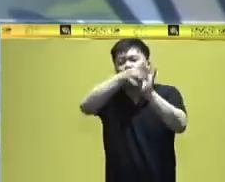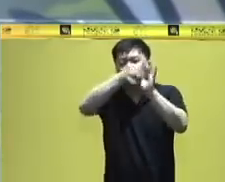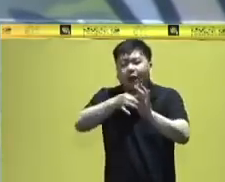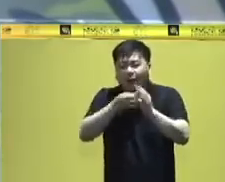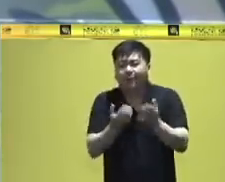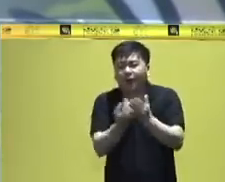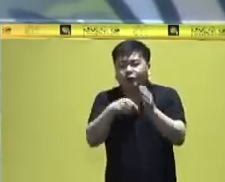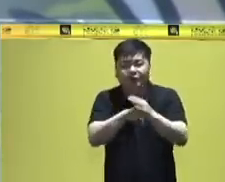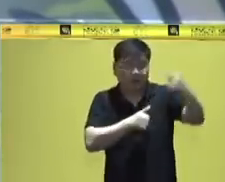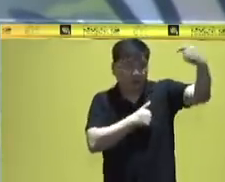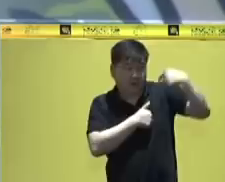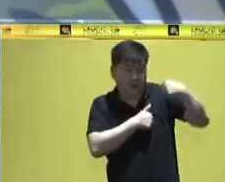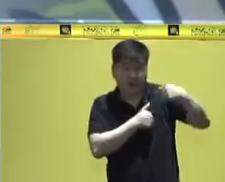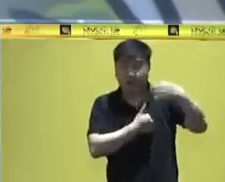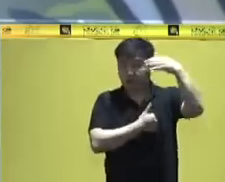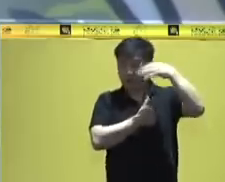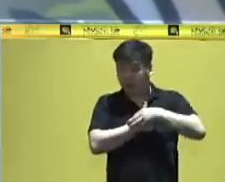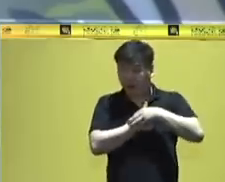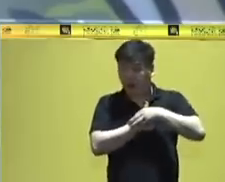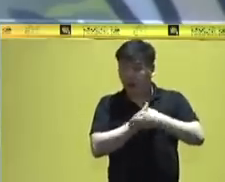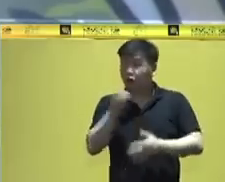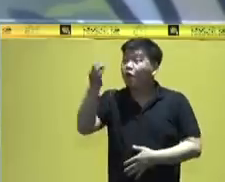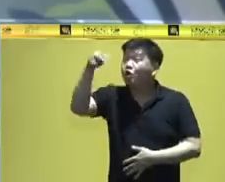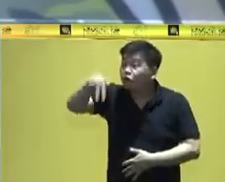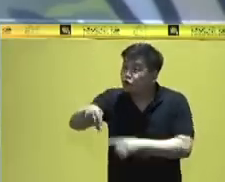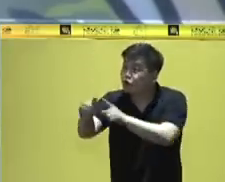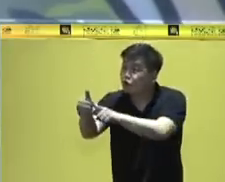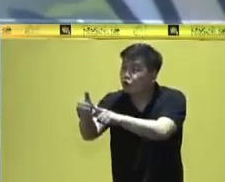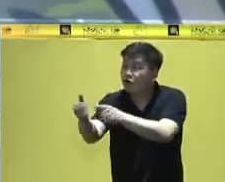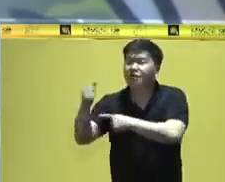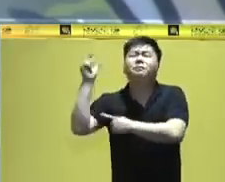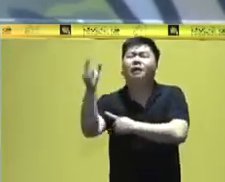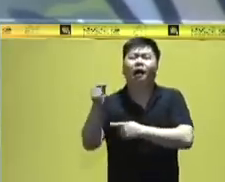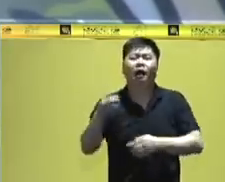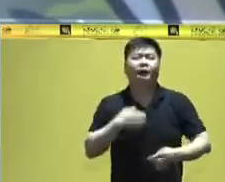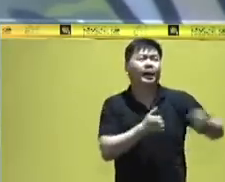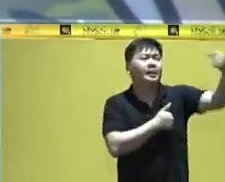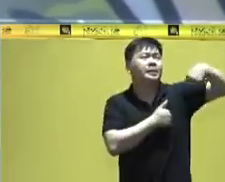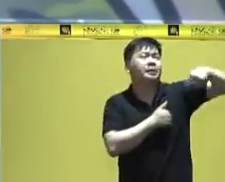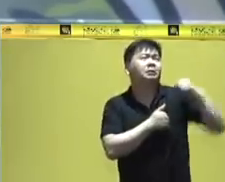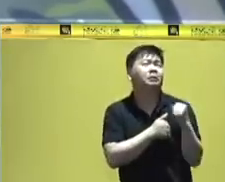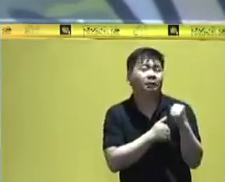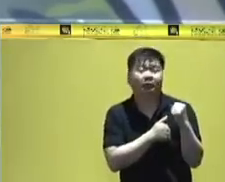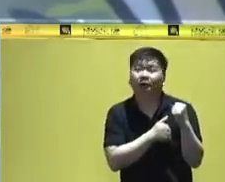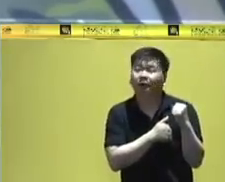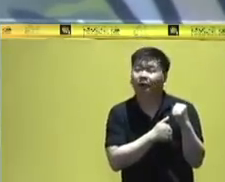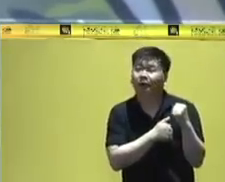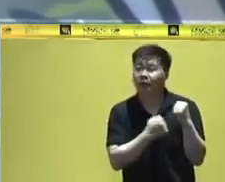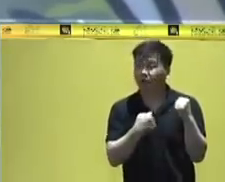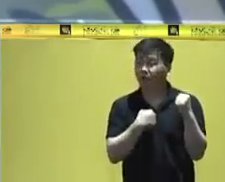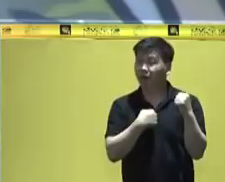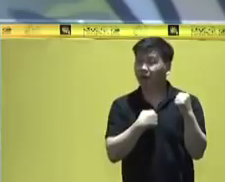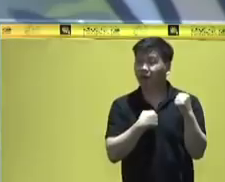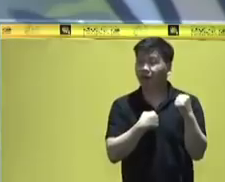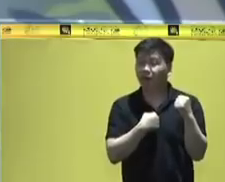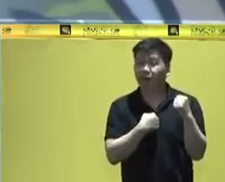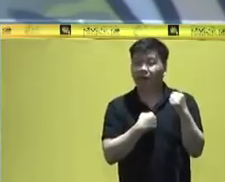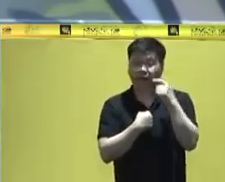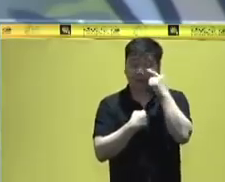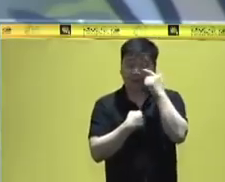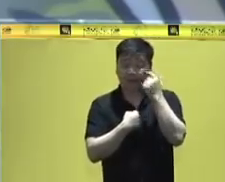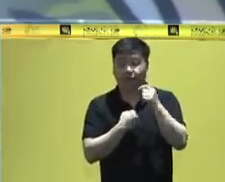그러니까 이 유 이사장님만큼의 힘이 있는 사람은 아니죠. 저는 대통령의 순수한 도구였는데 그